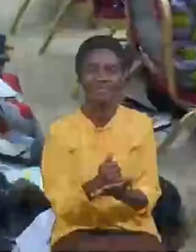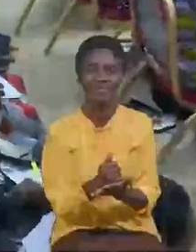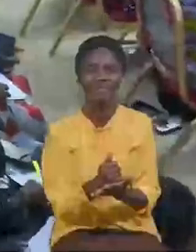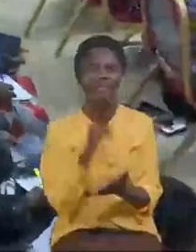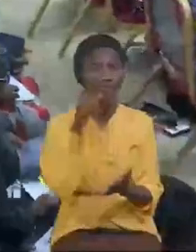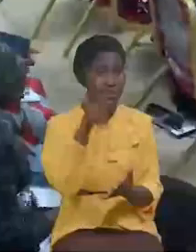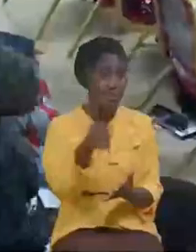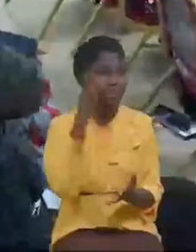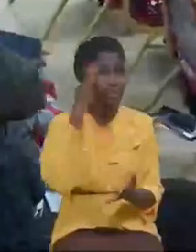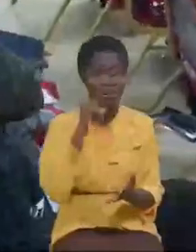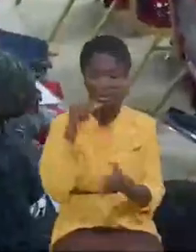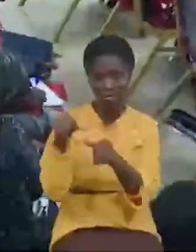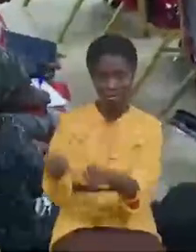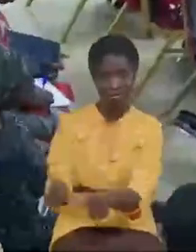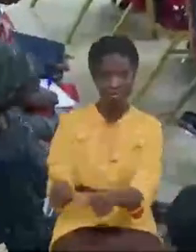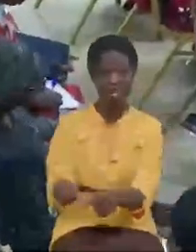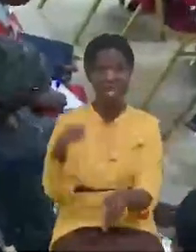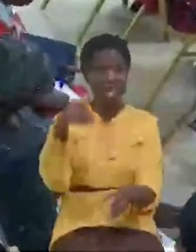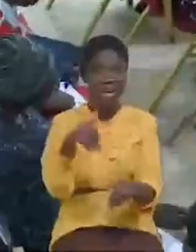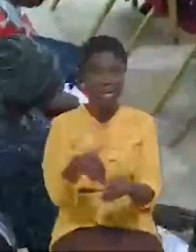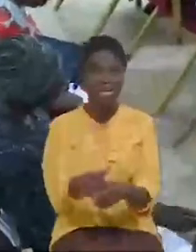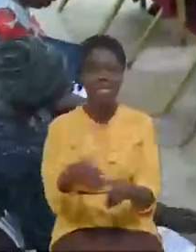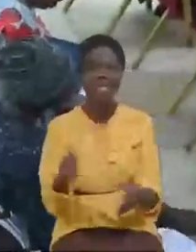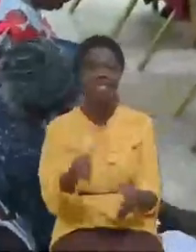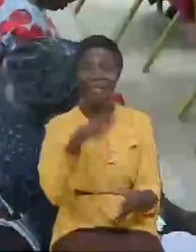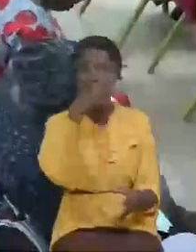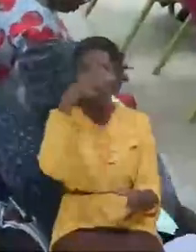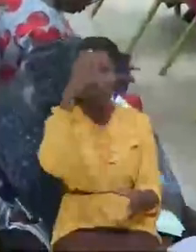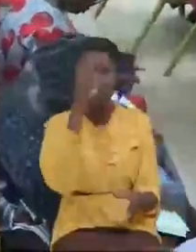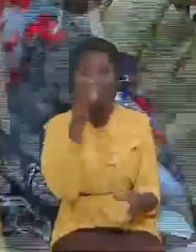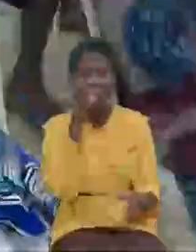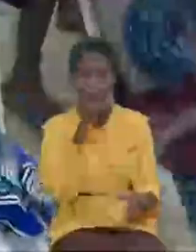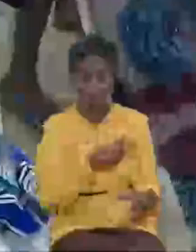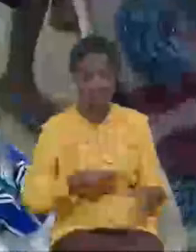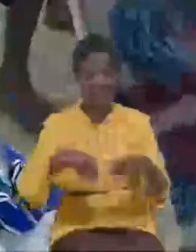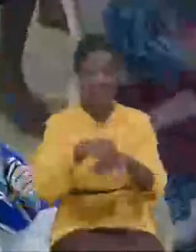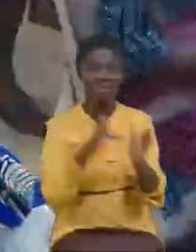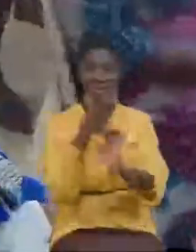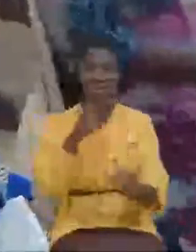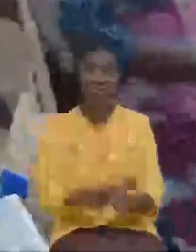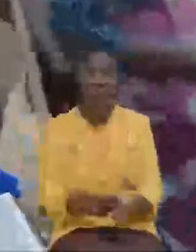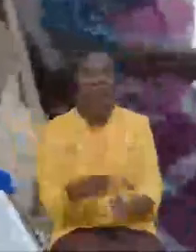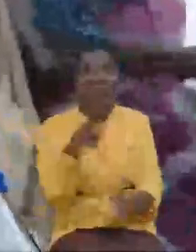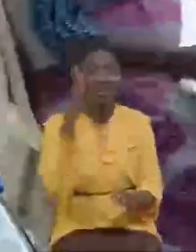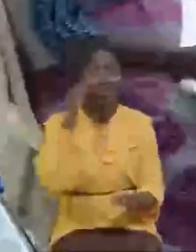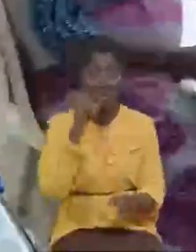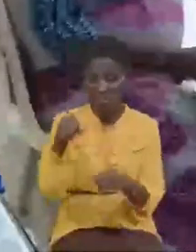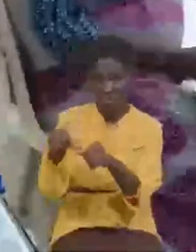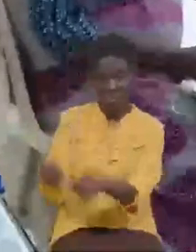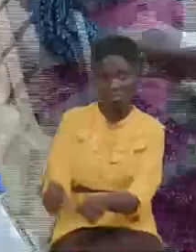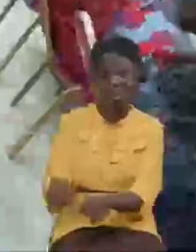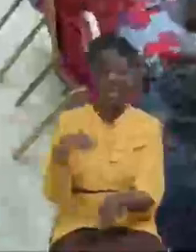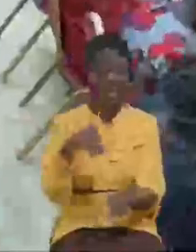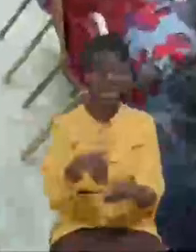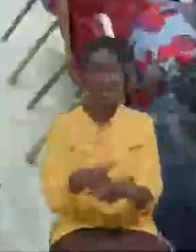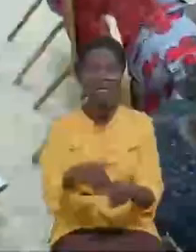Vous n'allez pas demeurer dans un royaume d'occultisme. Vous n'allez pas demeurer